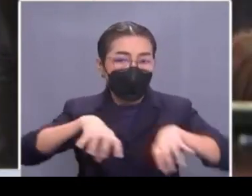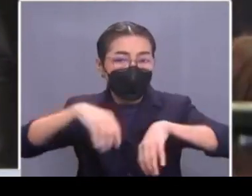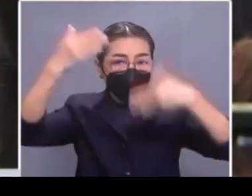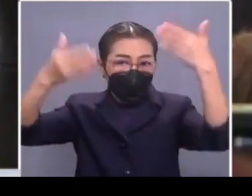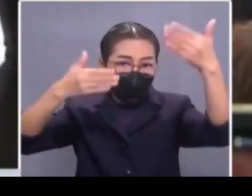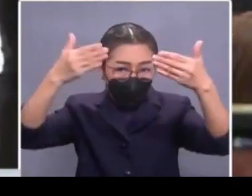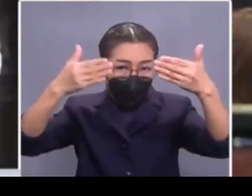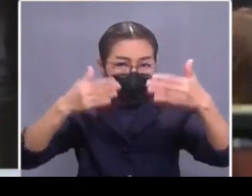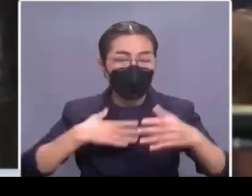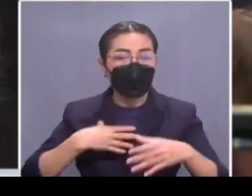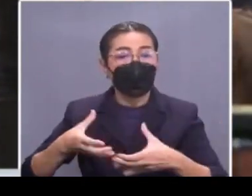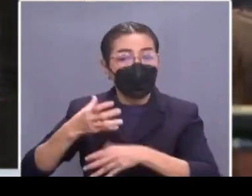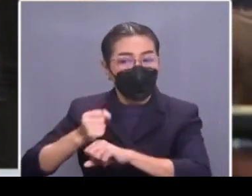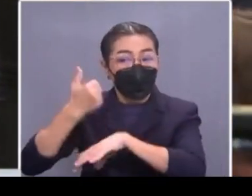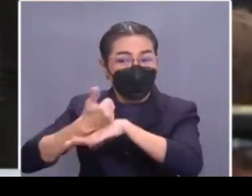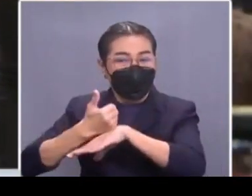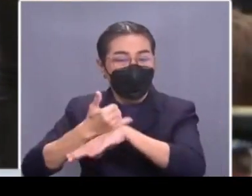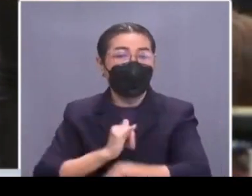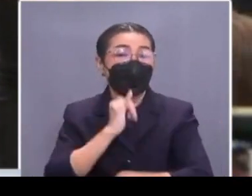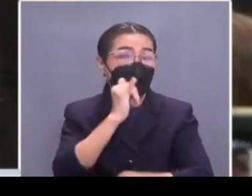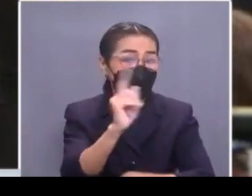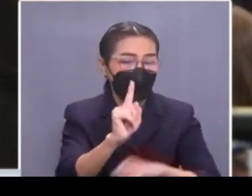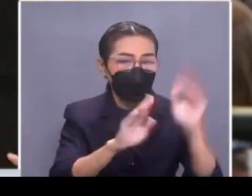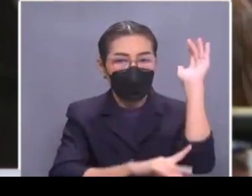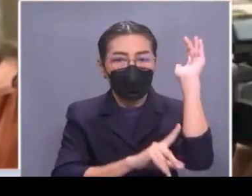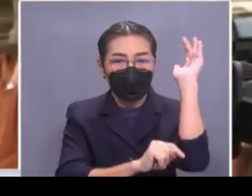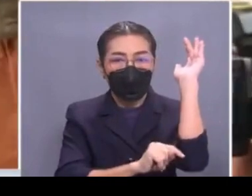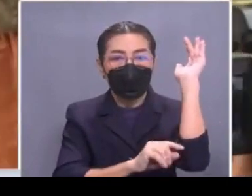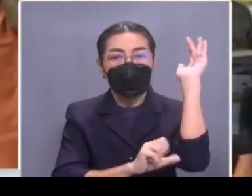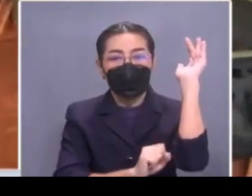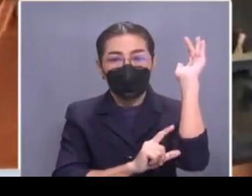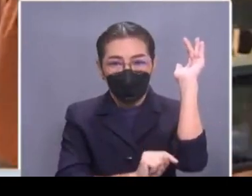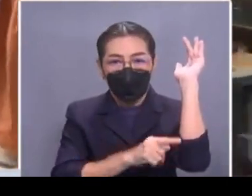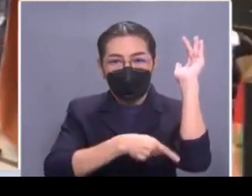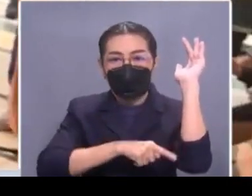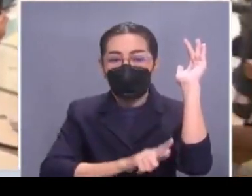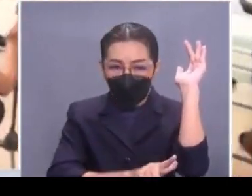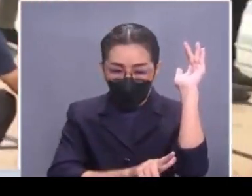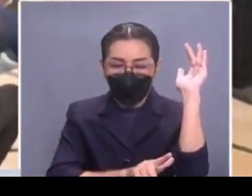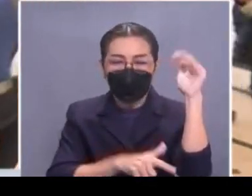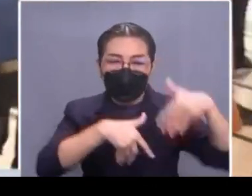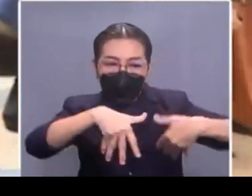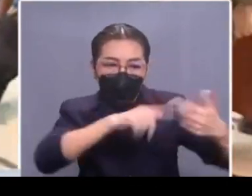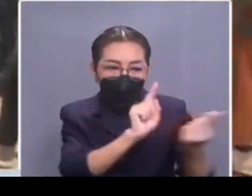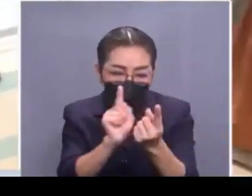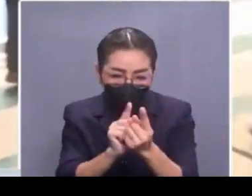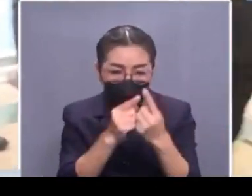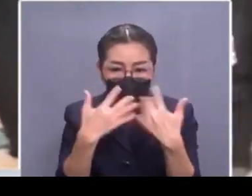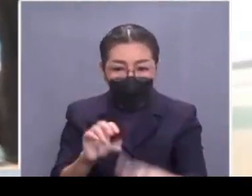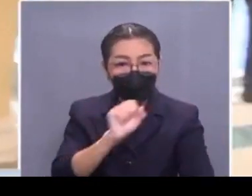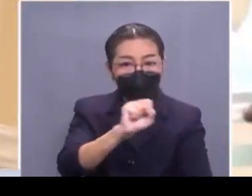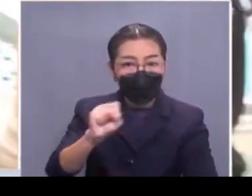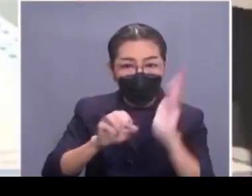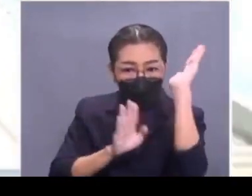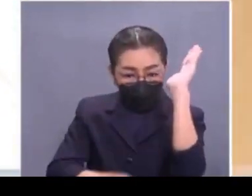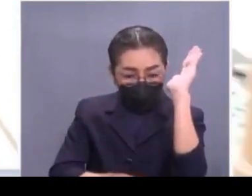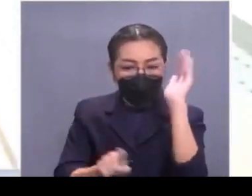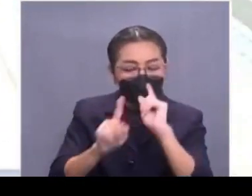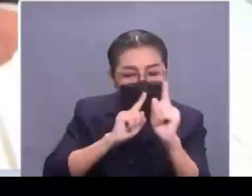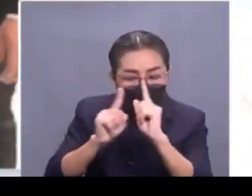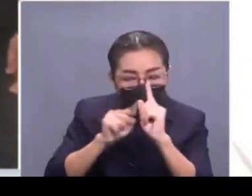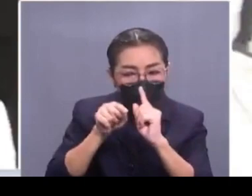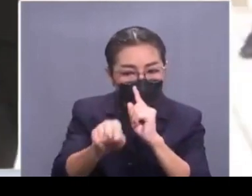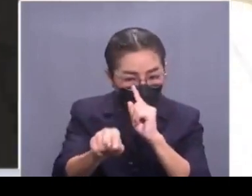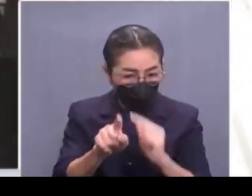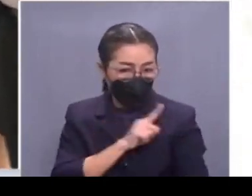จุรินทร์ออนทัวร์ลงพื้นที่จังหวัดตรังสตูลและพัทลุงจากนั้นก็จะหารือกันระหว่างส.ส.ภาคใต้ของพรรคเตรียมปฏิบัติหน้าที่